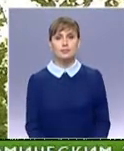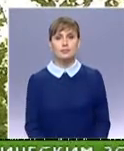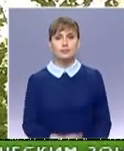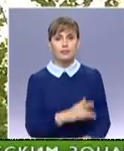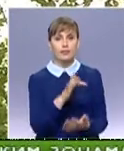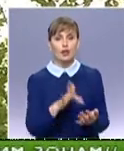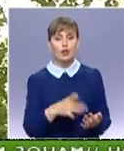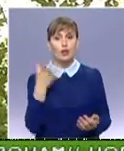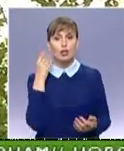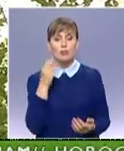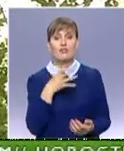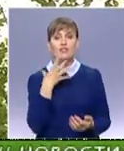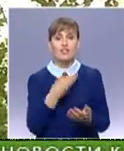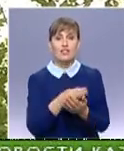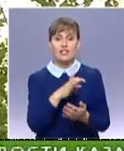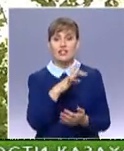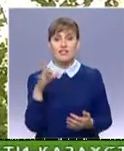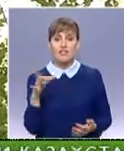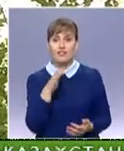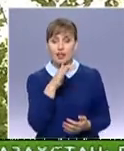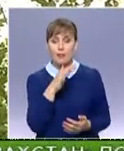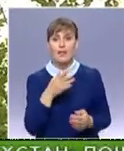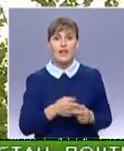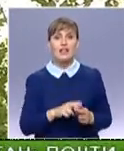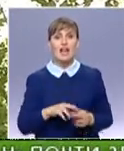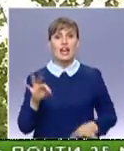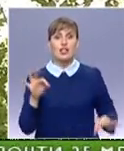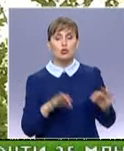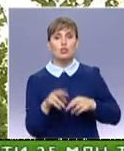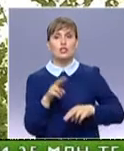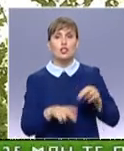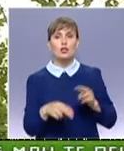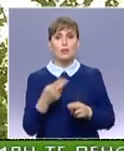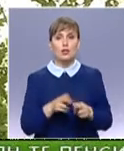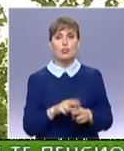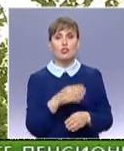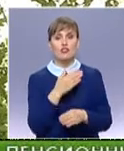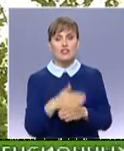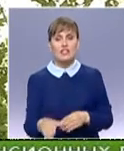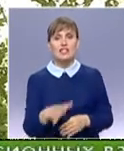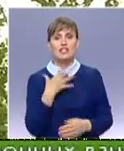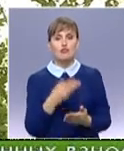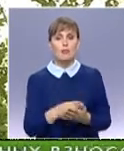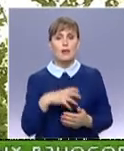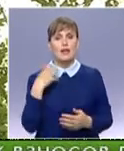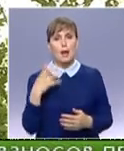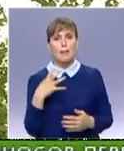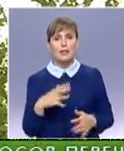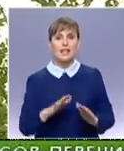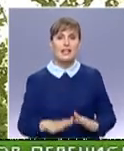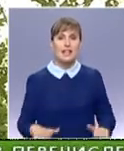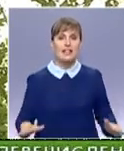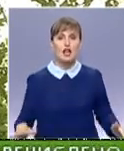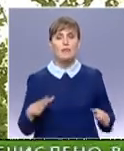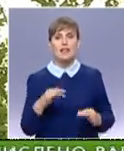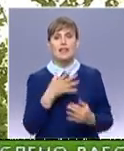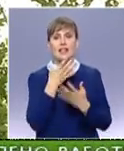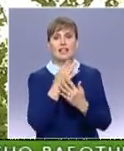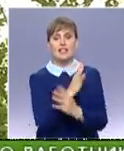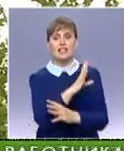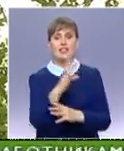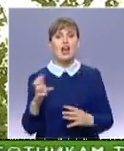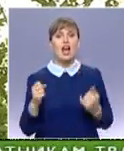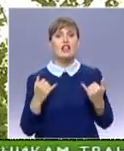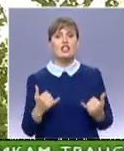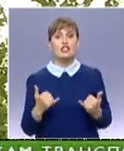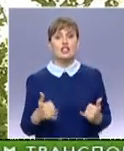Город Алматы в советское время считался меккой архитектурного строительства, потому что он выделялся своими яблоневыми садами и красивыми сооружениями. А сейчас